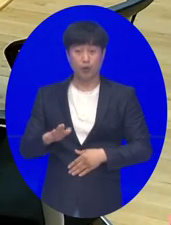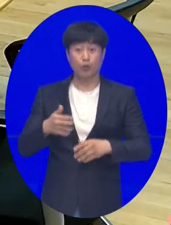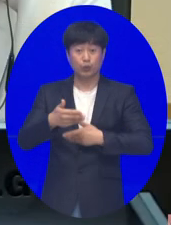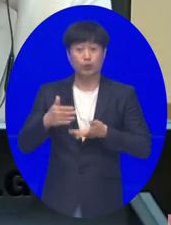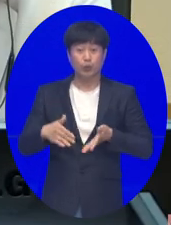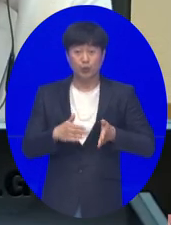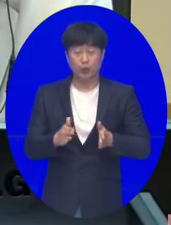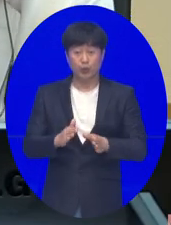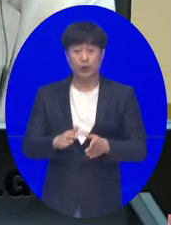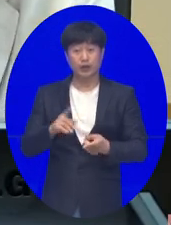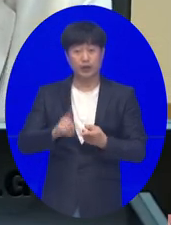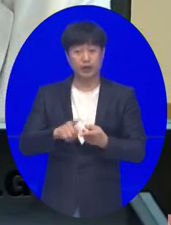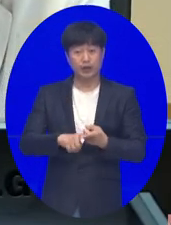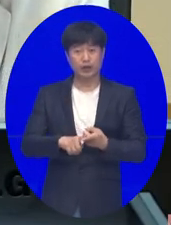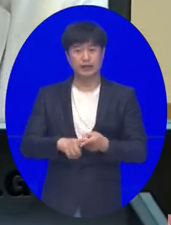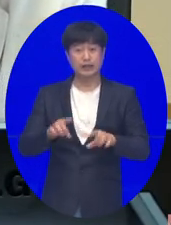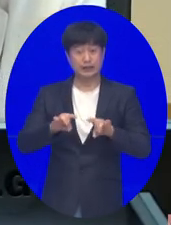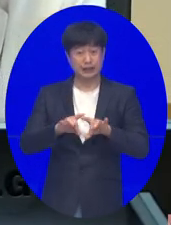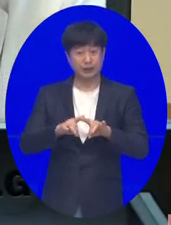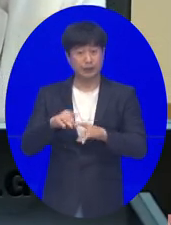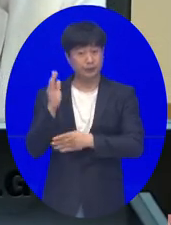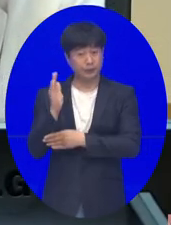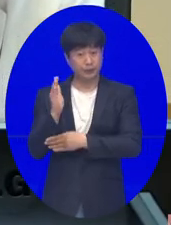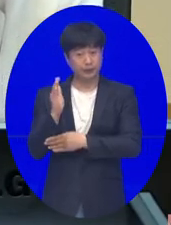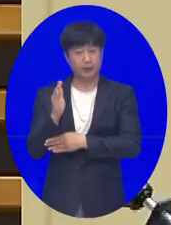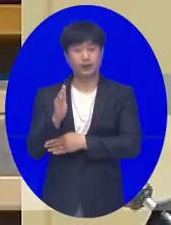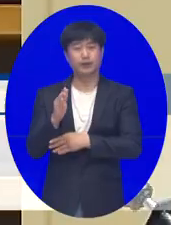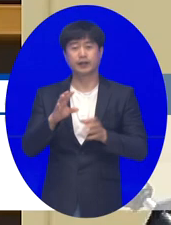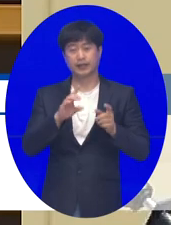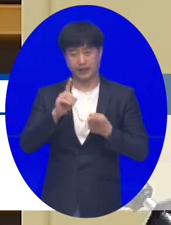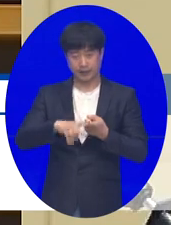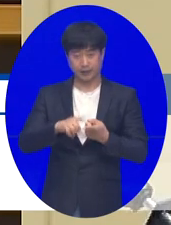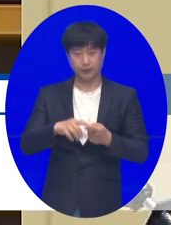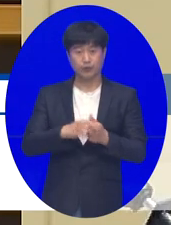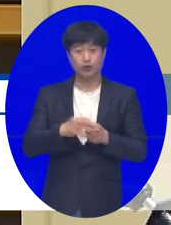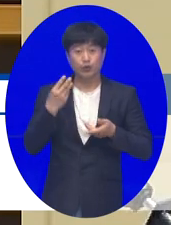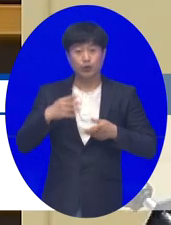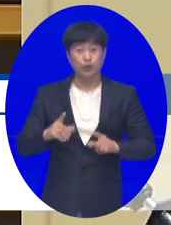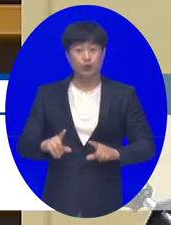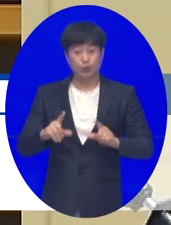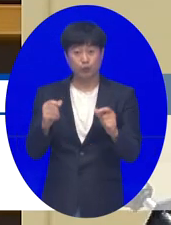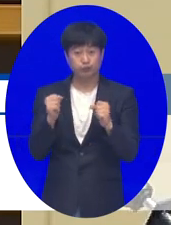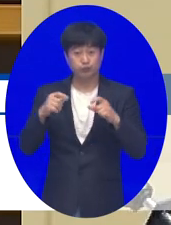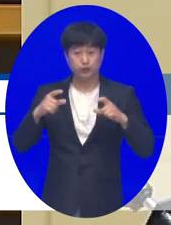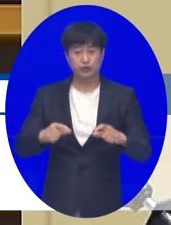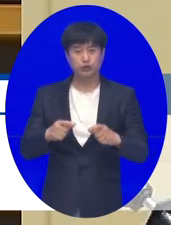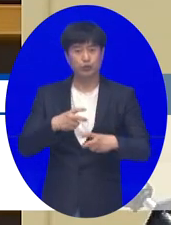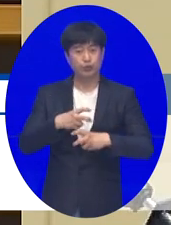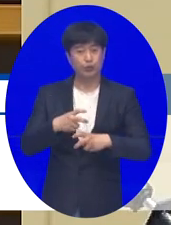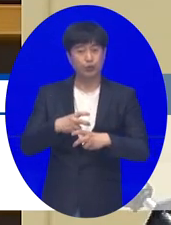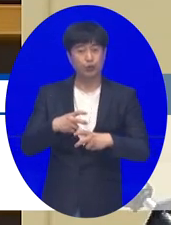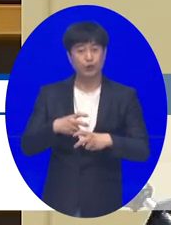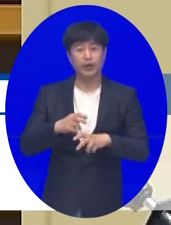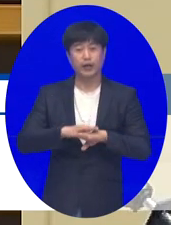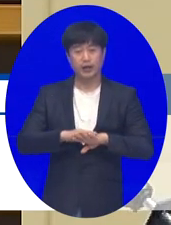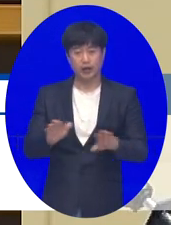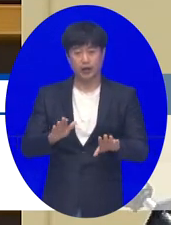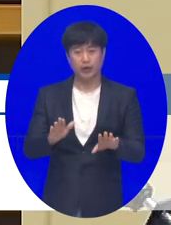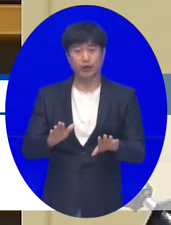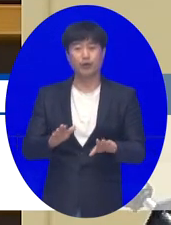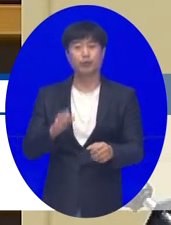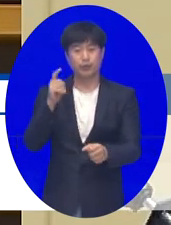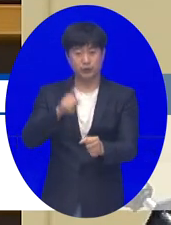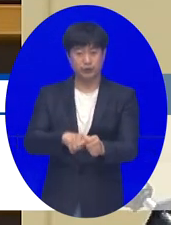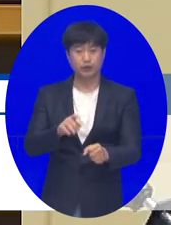확고한 입장은 같은 날 오후 라디오 프로그램에서도 이어졌습니다 경기 동북부 쪽에 교통안 해소 문제거든요 거기